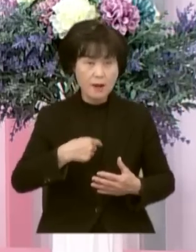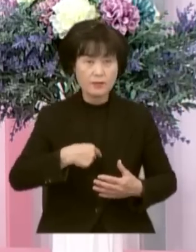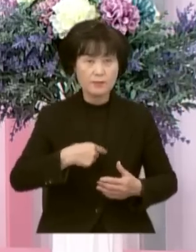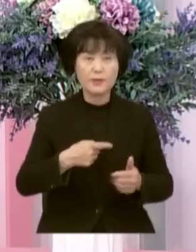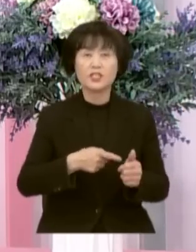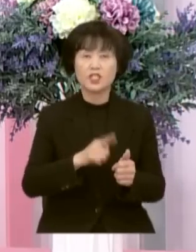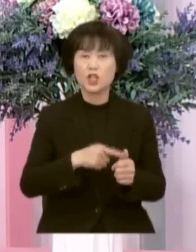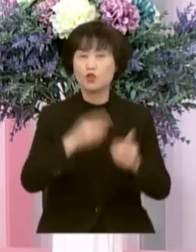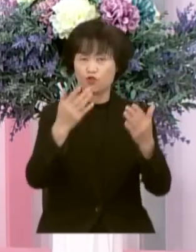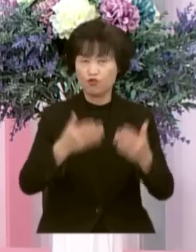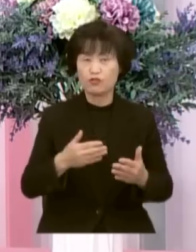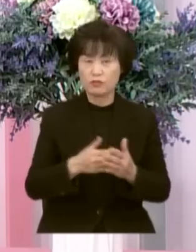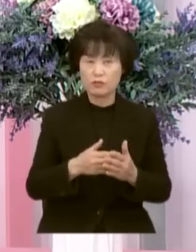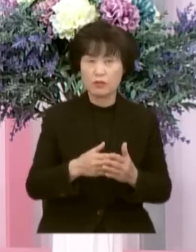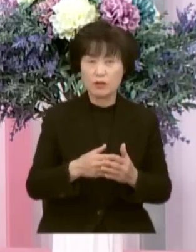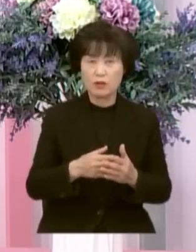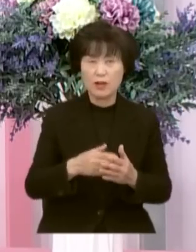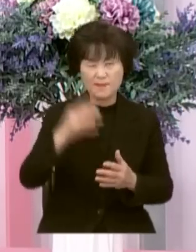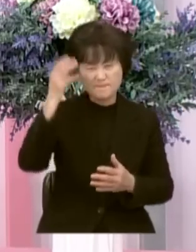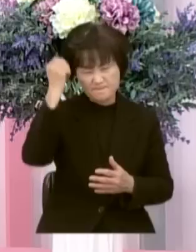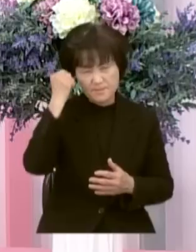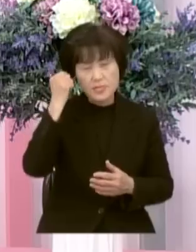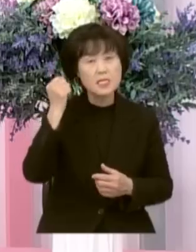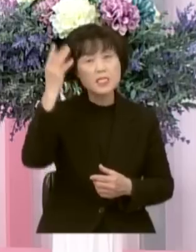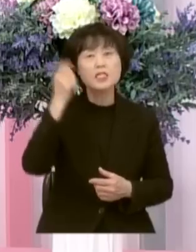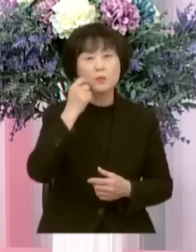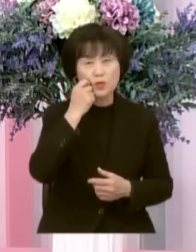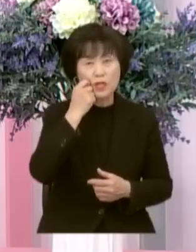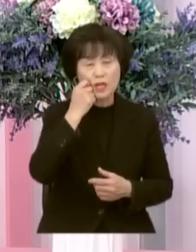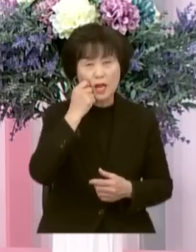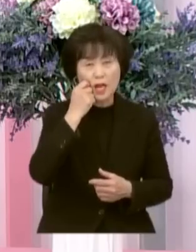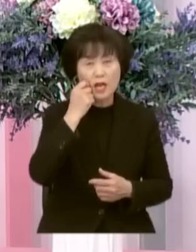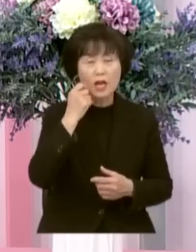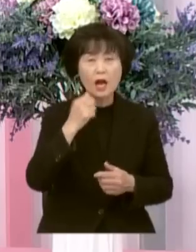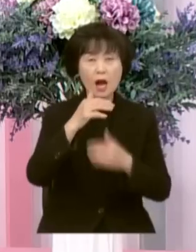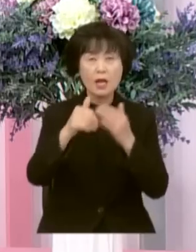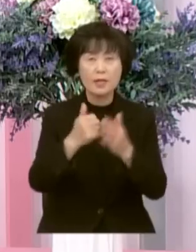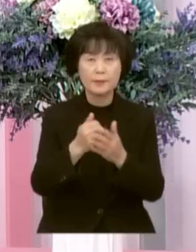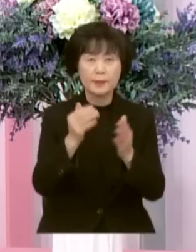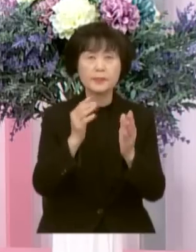잊어버리지 못하더라고요. 완전히 구분돼요. 하나님께서 말씀하시는 거.